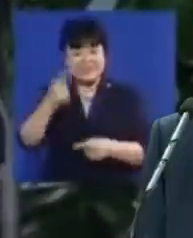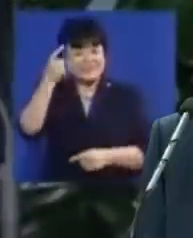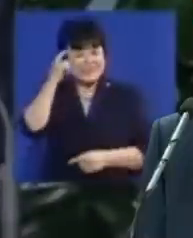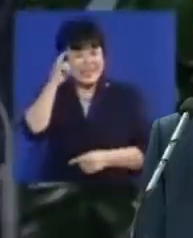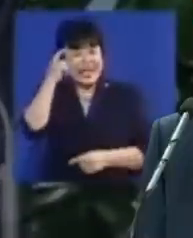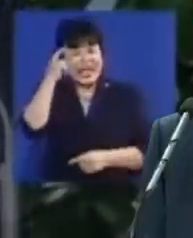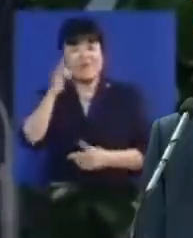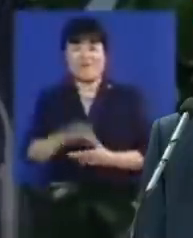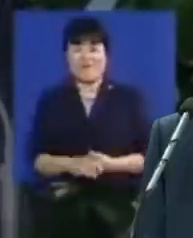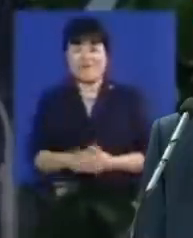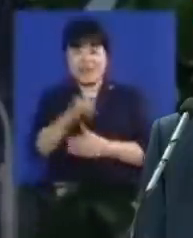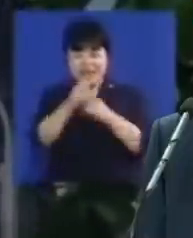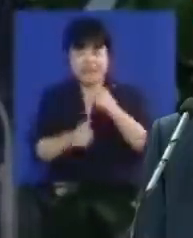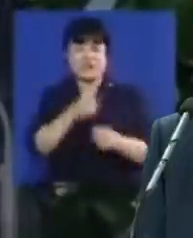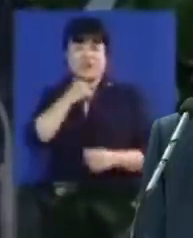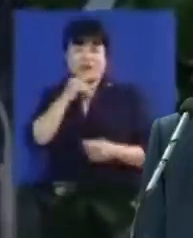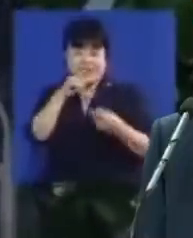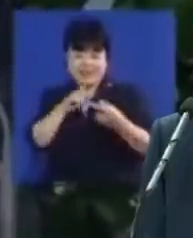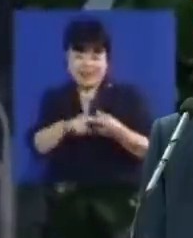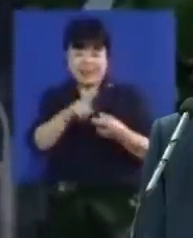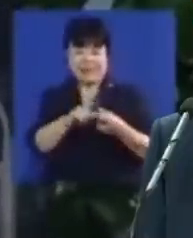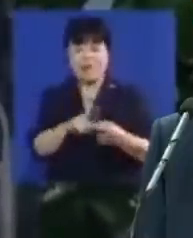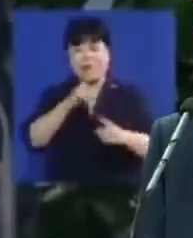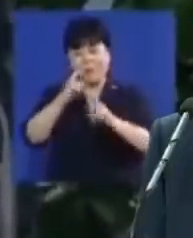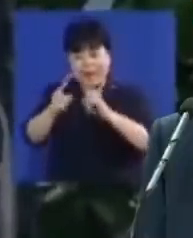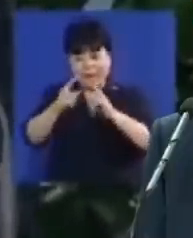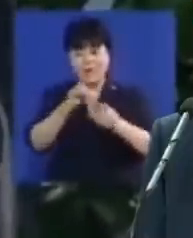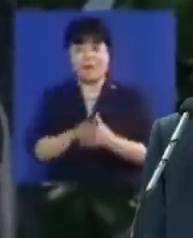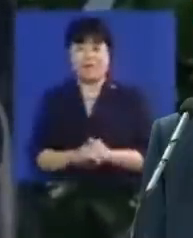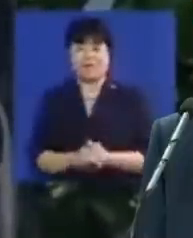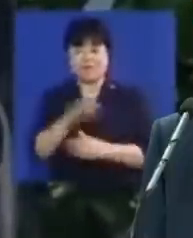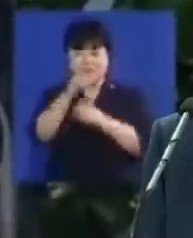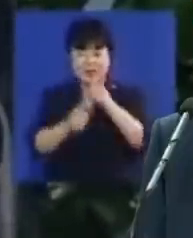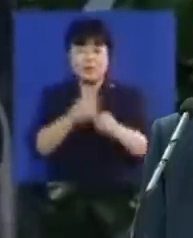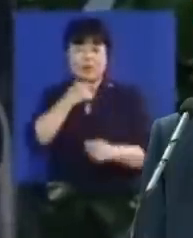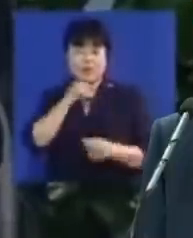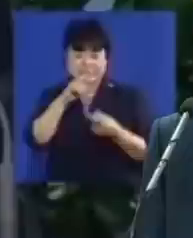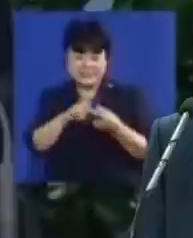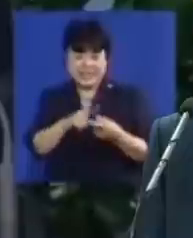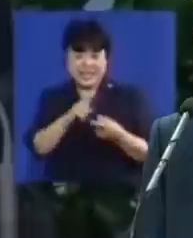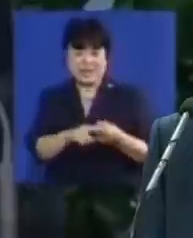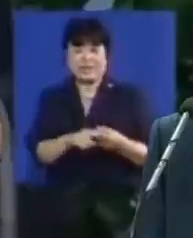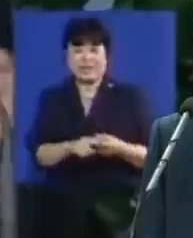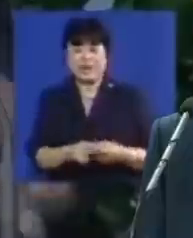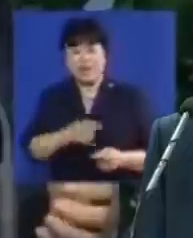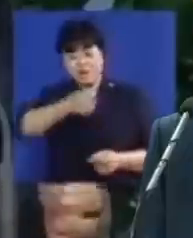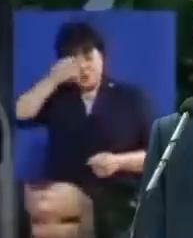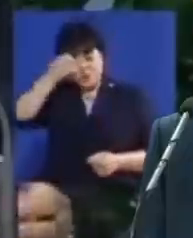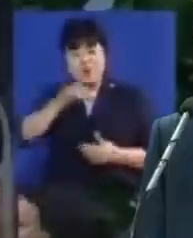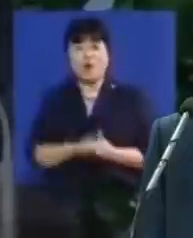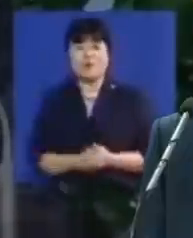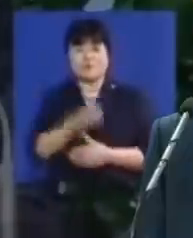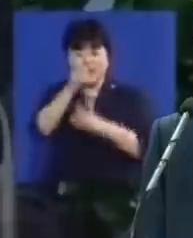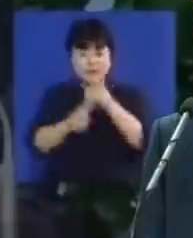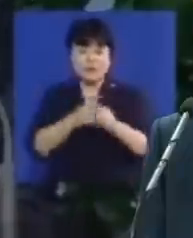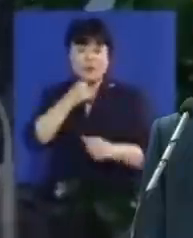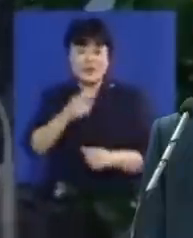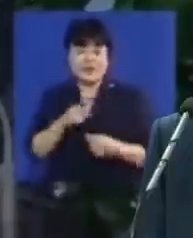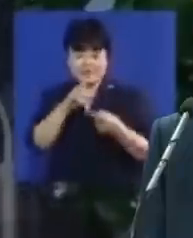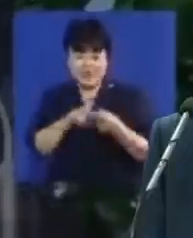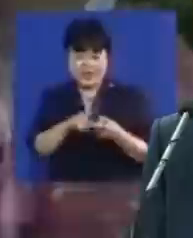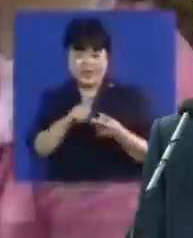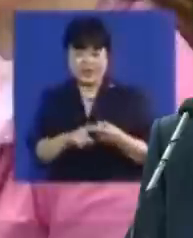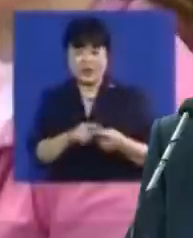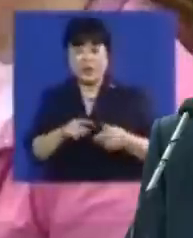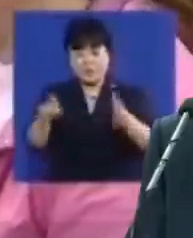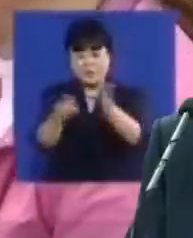생각하고 하나님 원하신 대로 말하고 하나님 원하신 대로 꿈꾸고 하나님 원하신